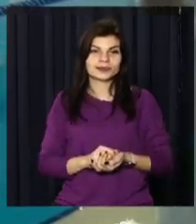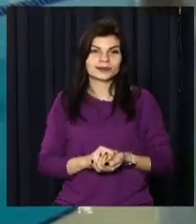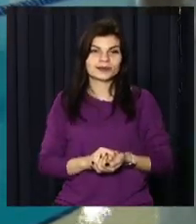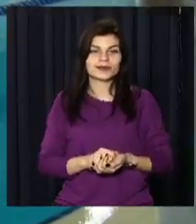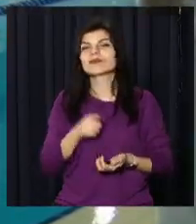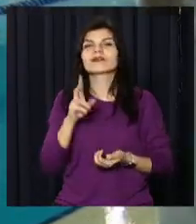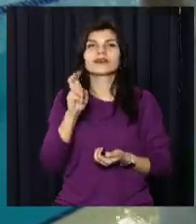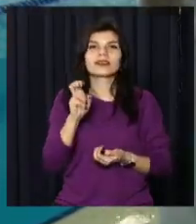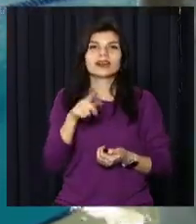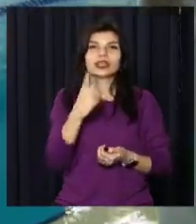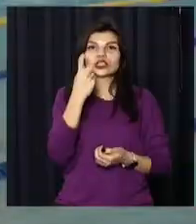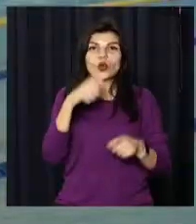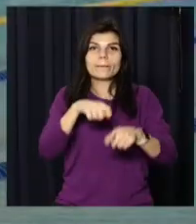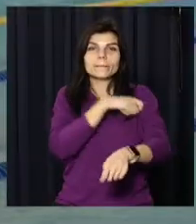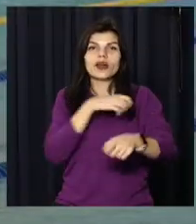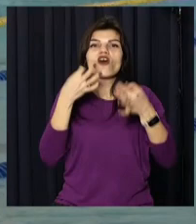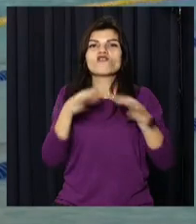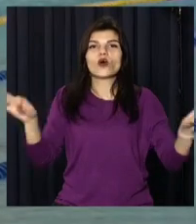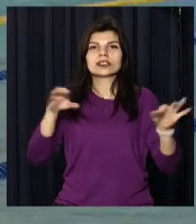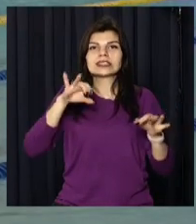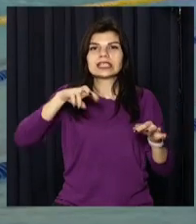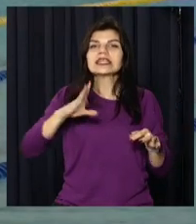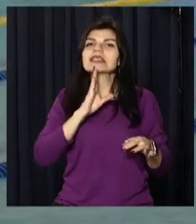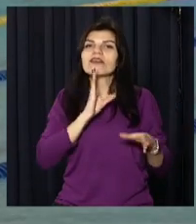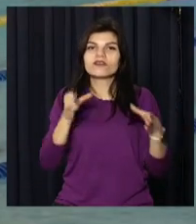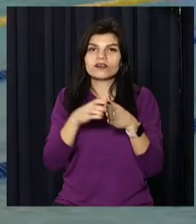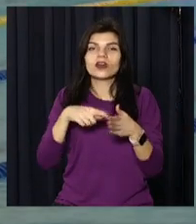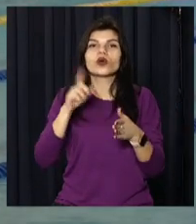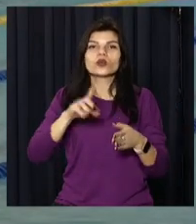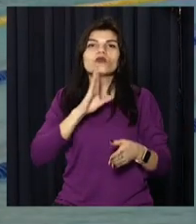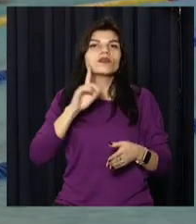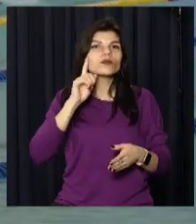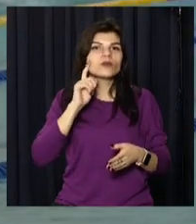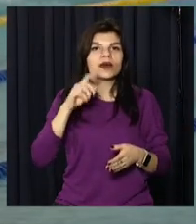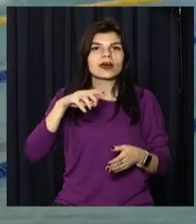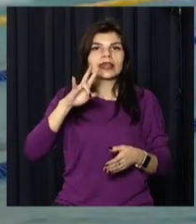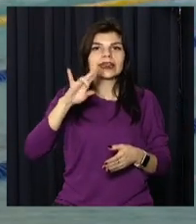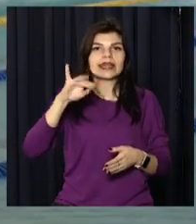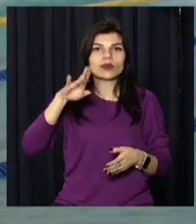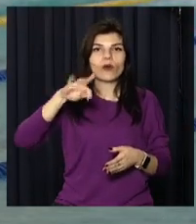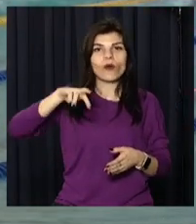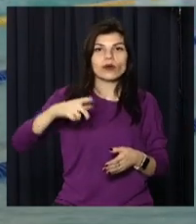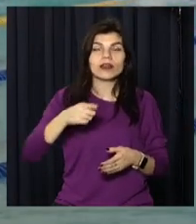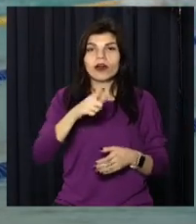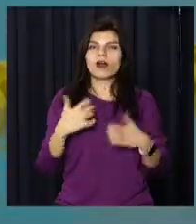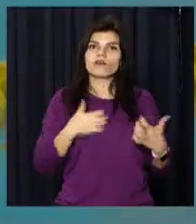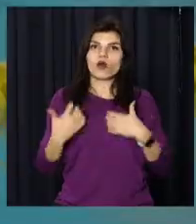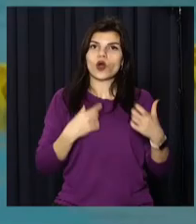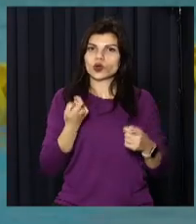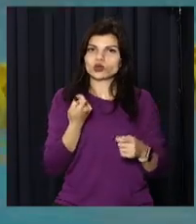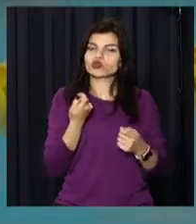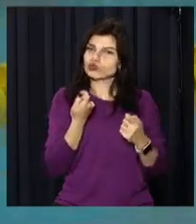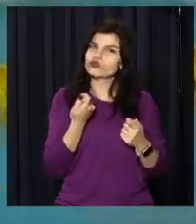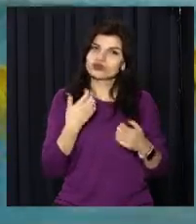Статус фаворитки на 100-метрівці вільним стилем серед жінок підтвердила і юна Ніколь Маніко. Хоча впоратися з хвилюванням було